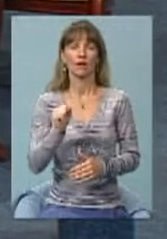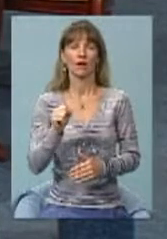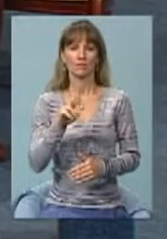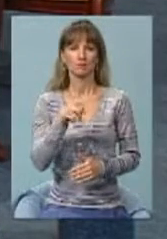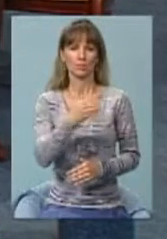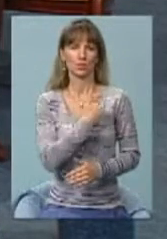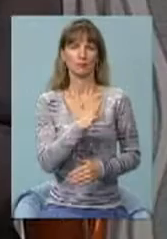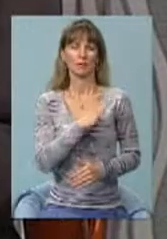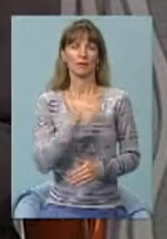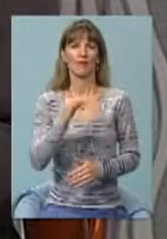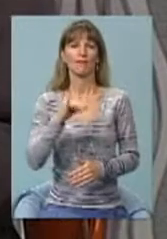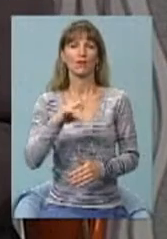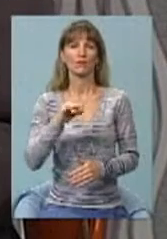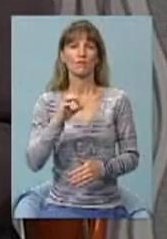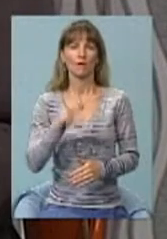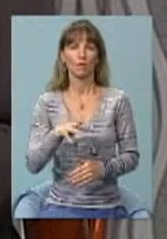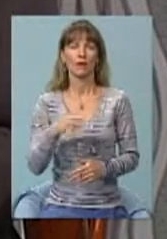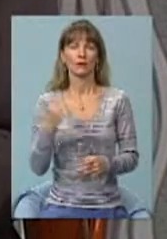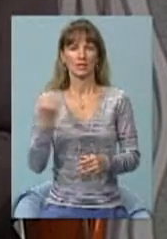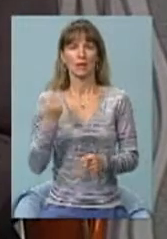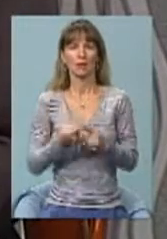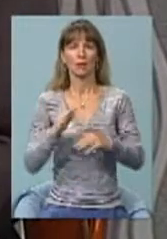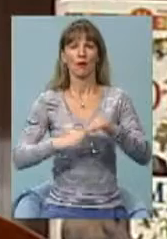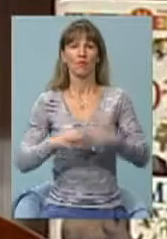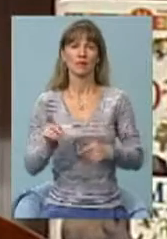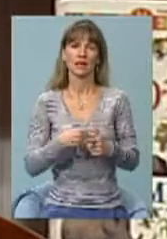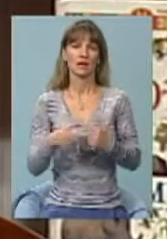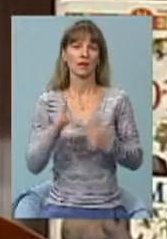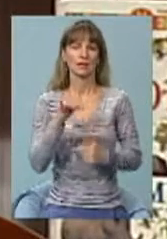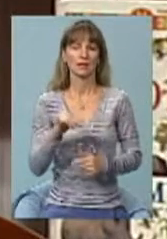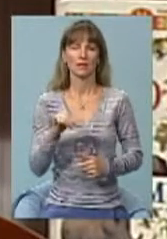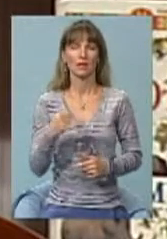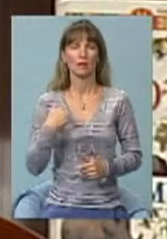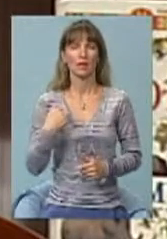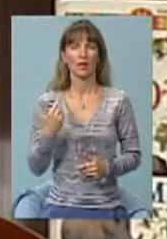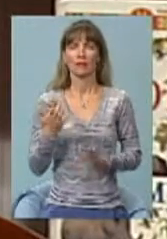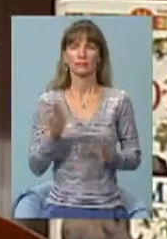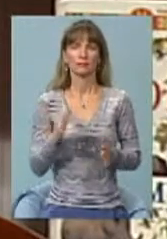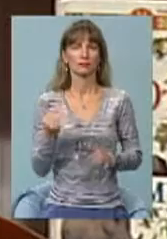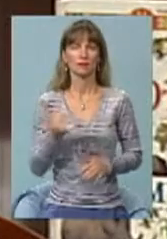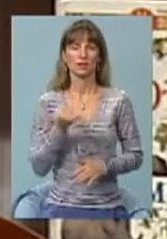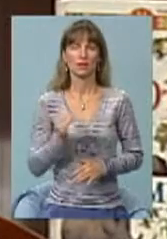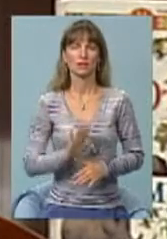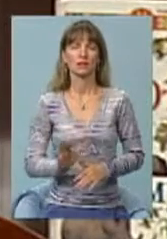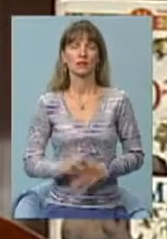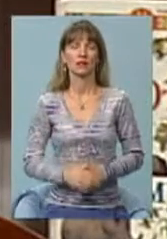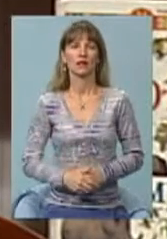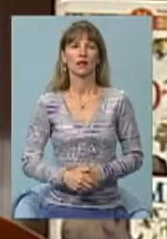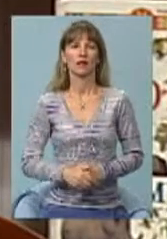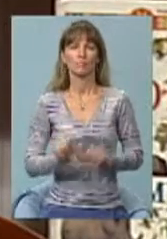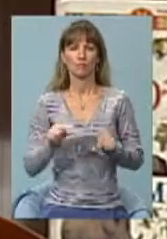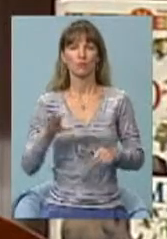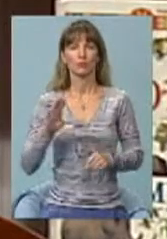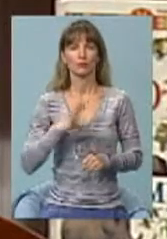кажеться. А як ти вважаєш, чи цікава ця професія філософа, чи не цікава? Ну, для мене не дуже цікава, але, може, для